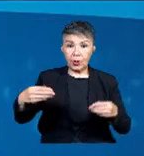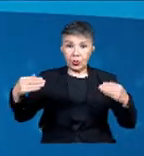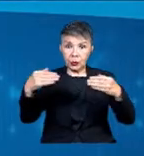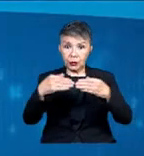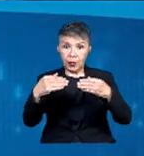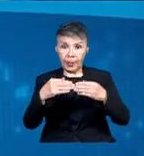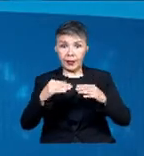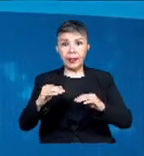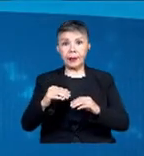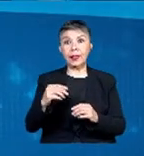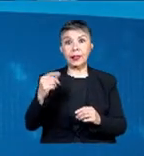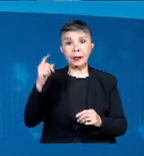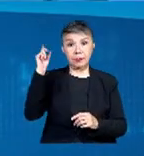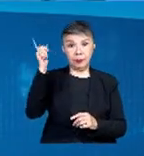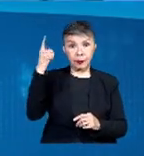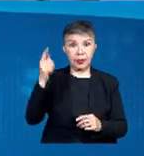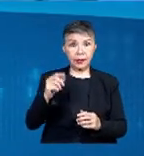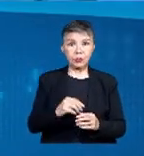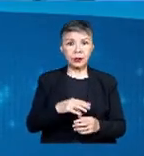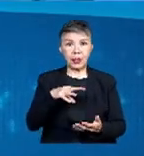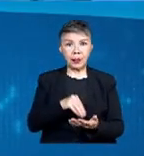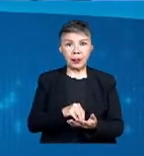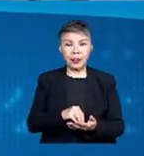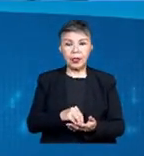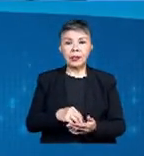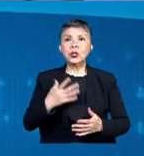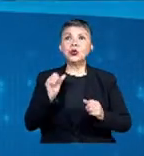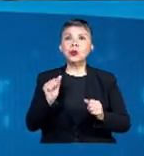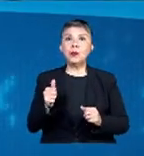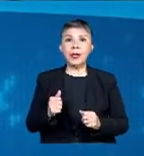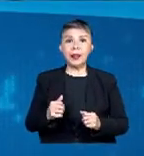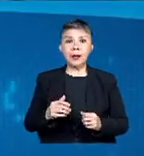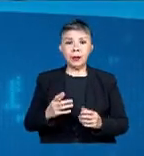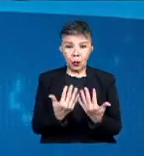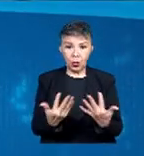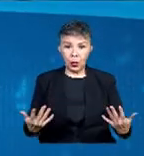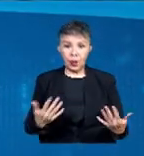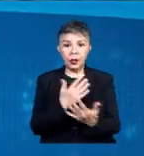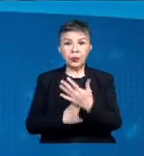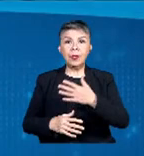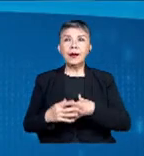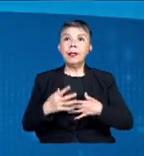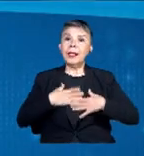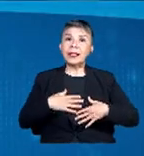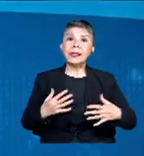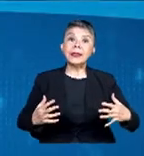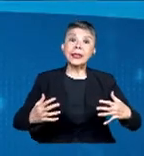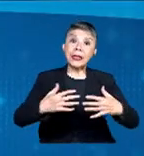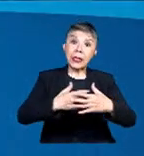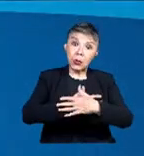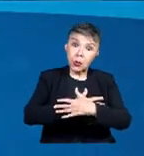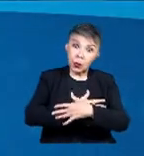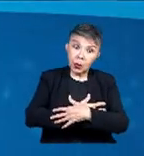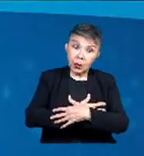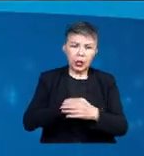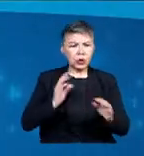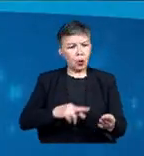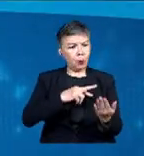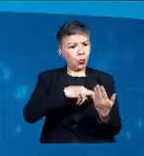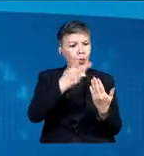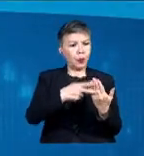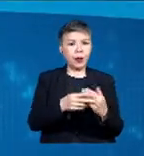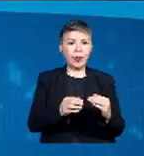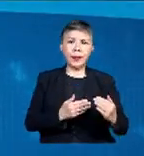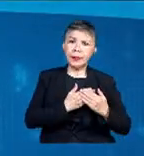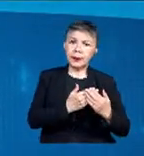disabilitas di masing-masing daerah itu merasa terlindungi, merasa nyaman, dan program-program ini berkepihakan kepada